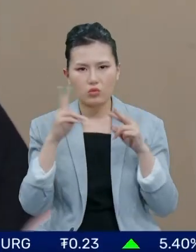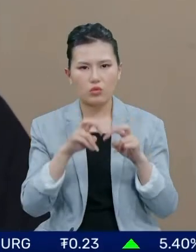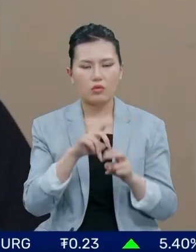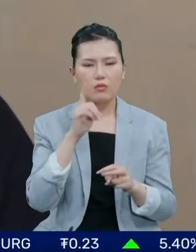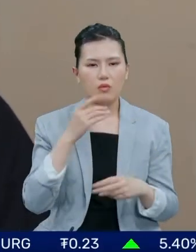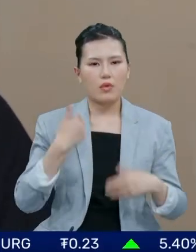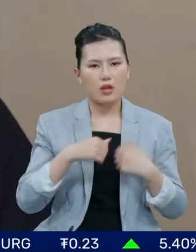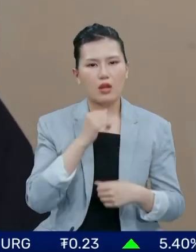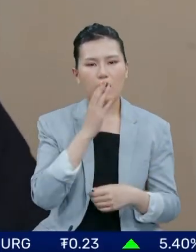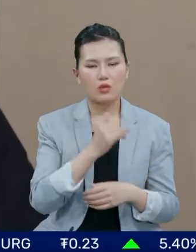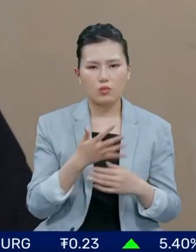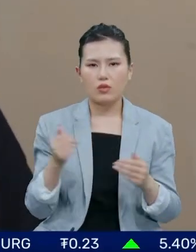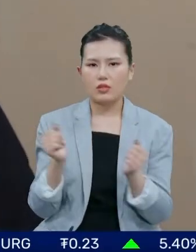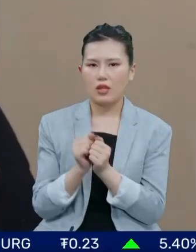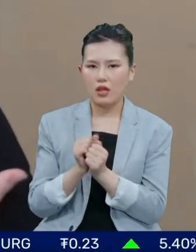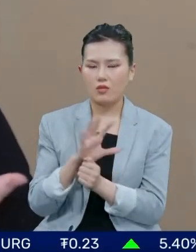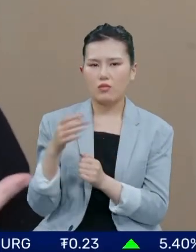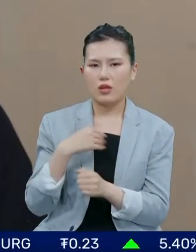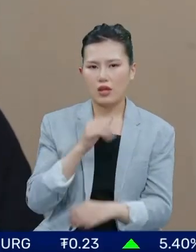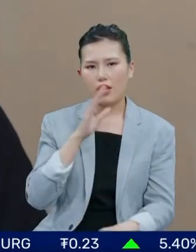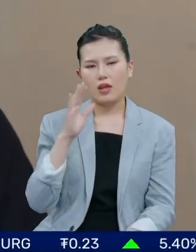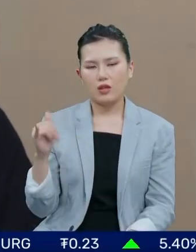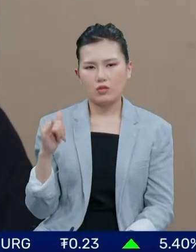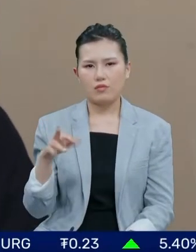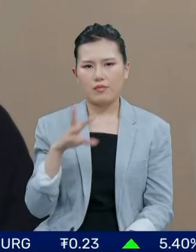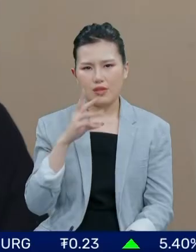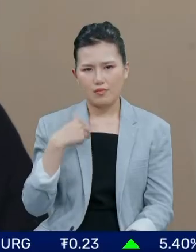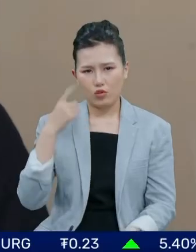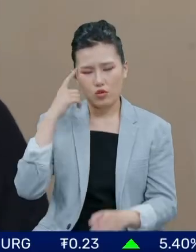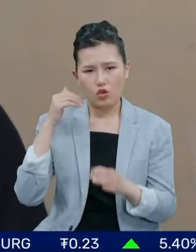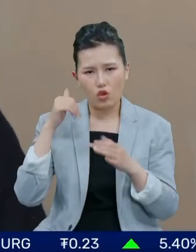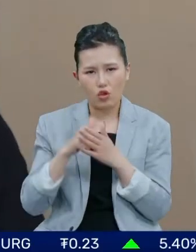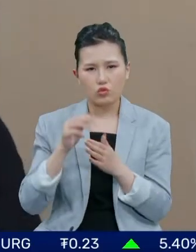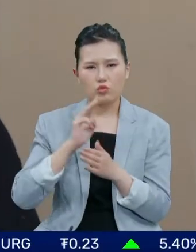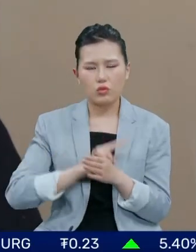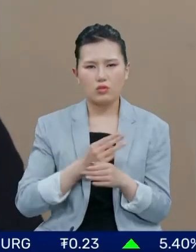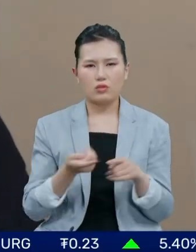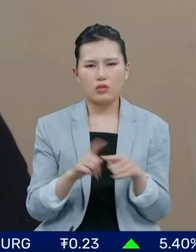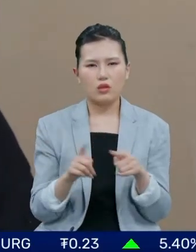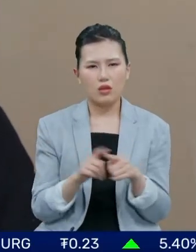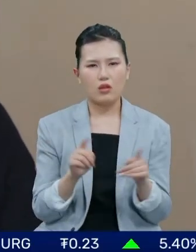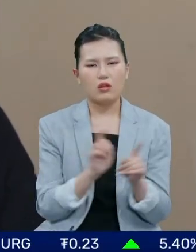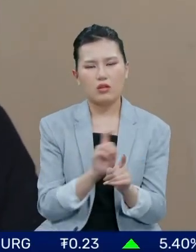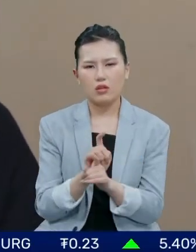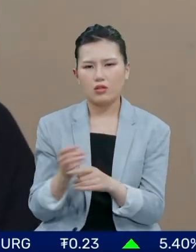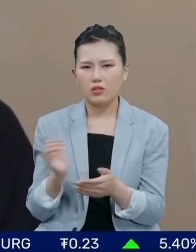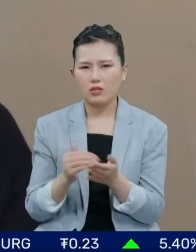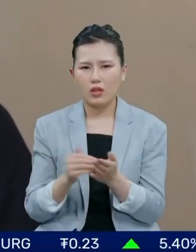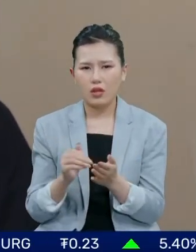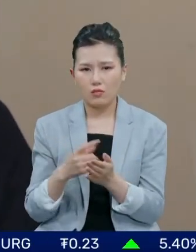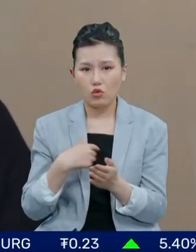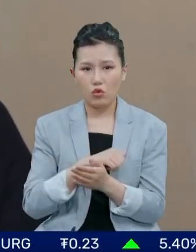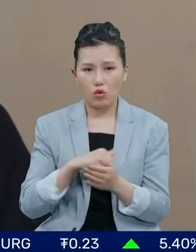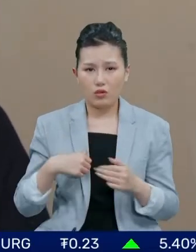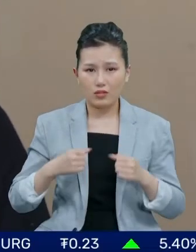болохгүй бол найз хэсгээс асуугаад одоо тэрийга ингээд бүрэн мэддэг болтлоо дахиж ингээд тавтаад тэгэж явна гэдэг бол өөрөө тэгэж олж авсан мэдлэг